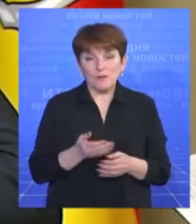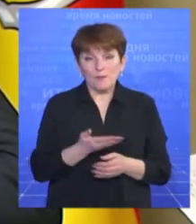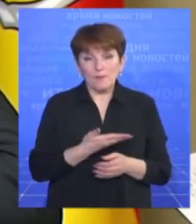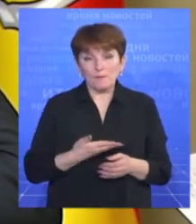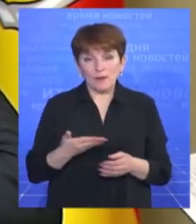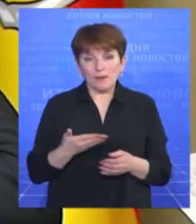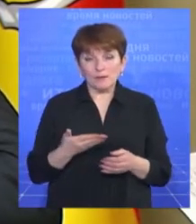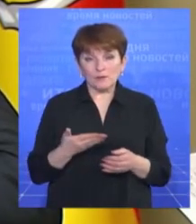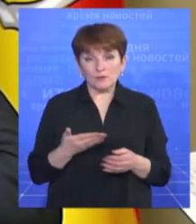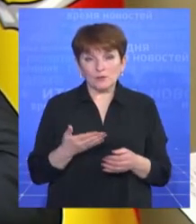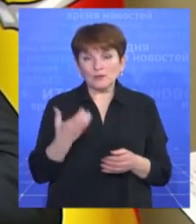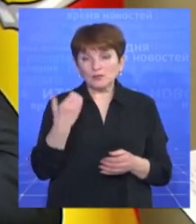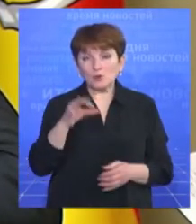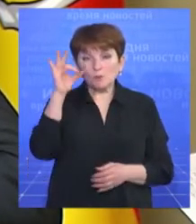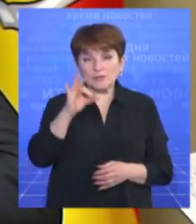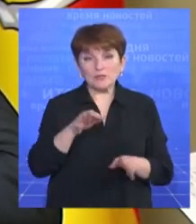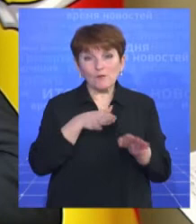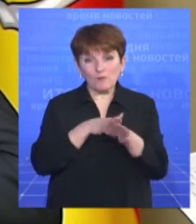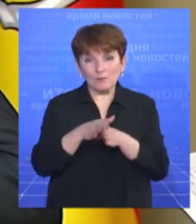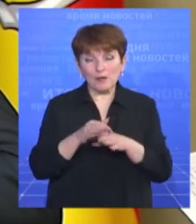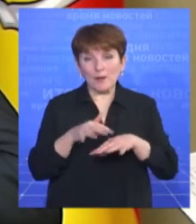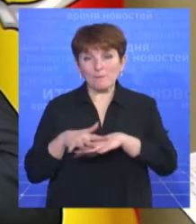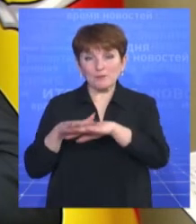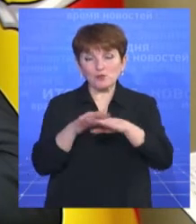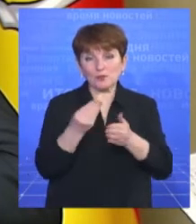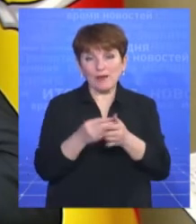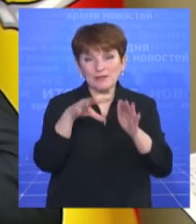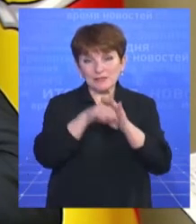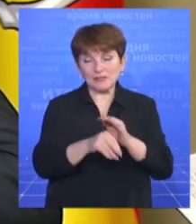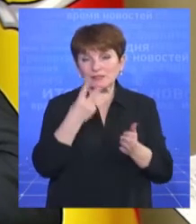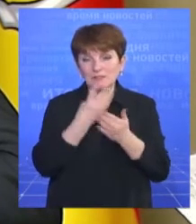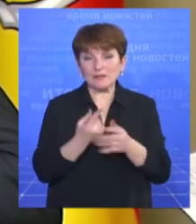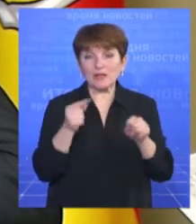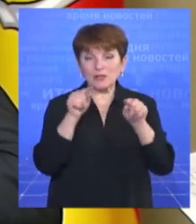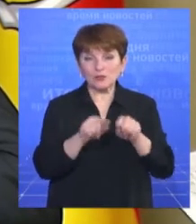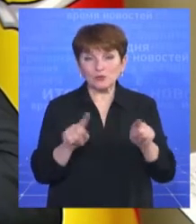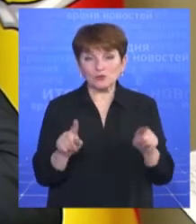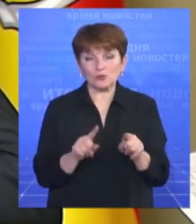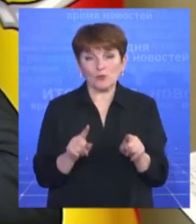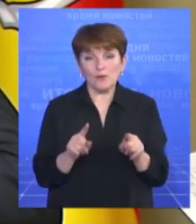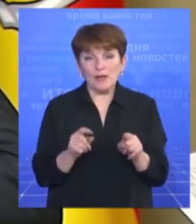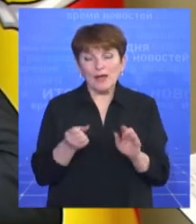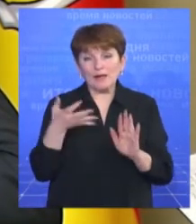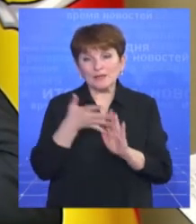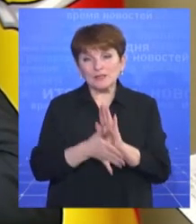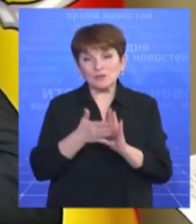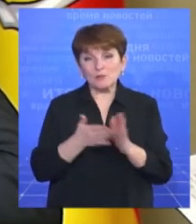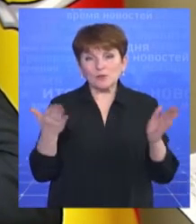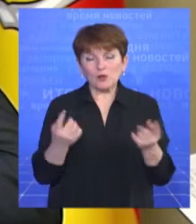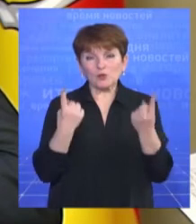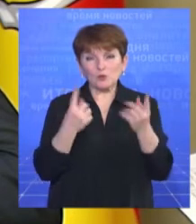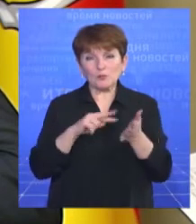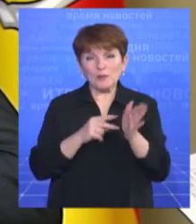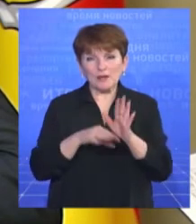мы на 100% выполнили бюджетное сигналование, несмотря на то, что реализуем там